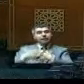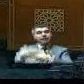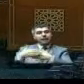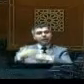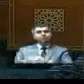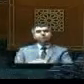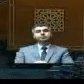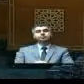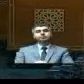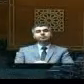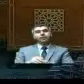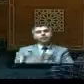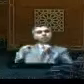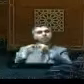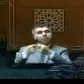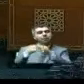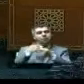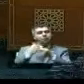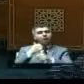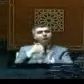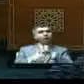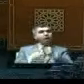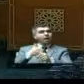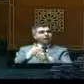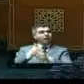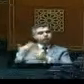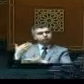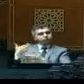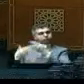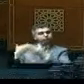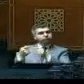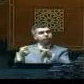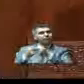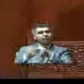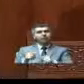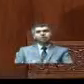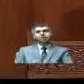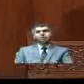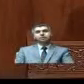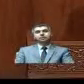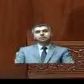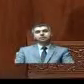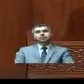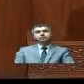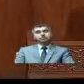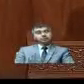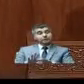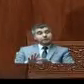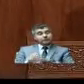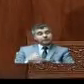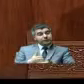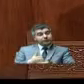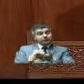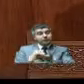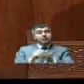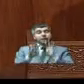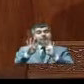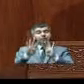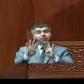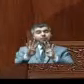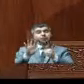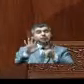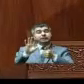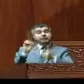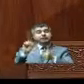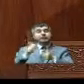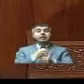3748 امرأة حامل، حيث تم التكفل لحد الآن ب 286 امرأة مقبلة على